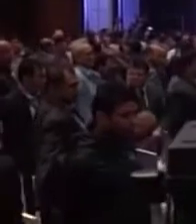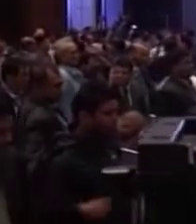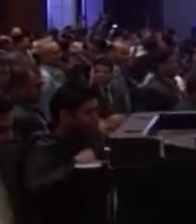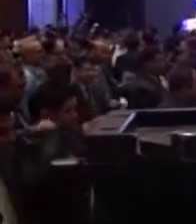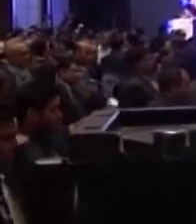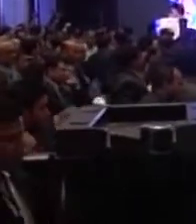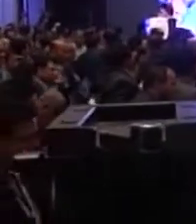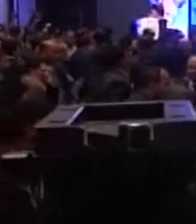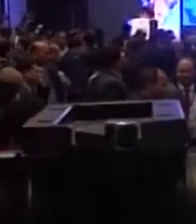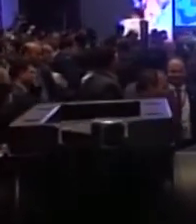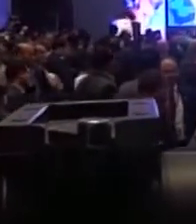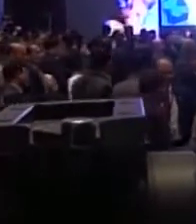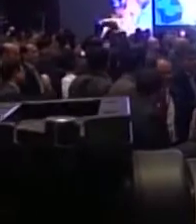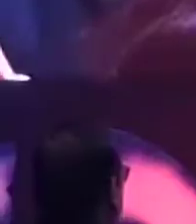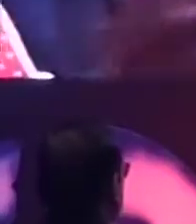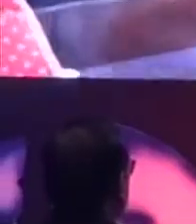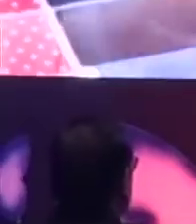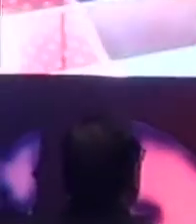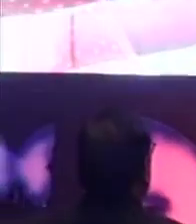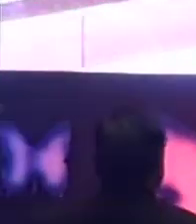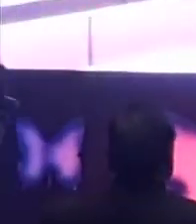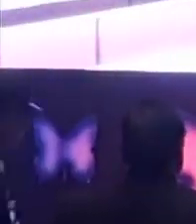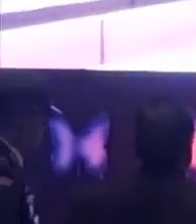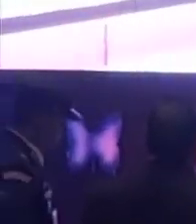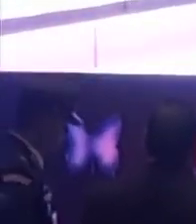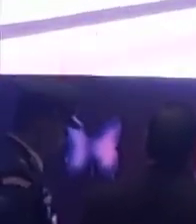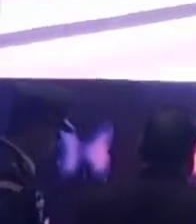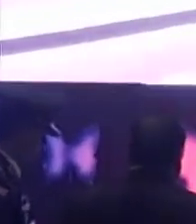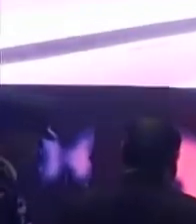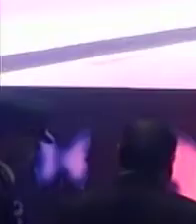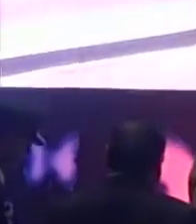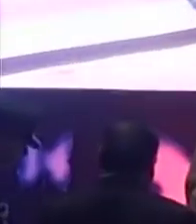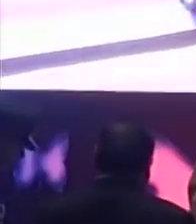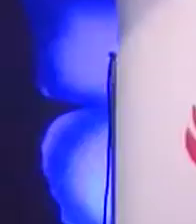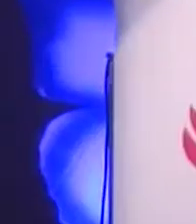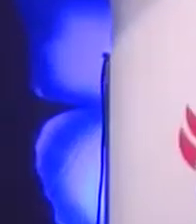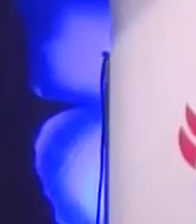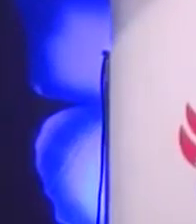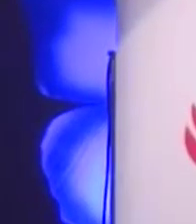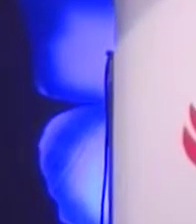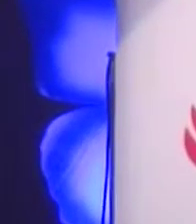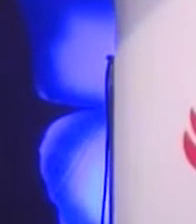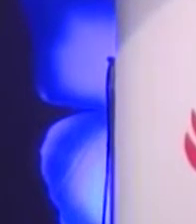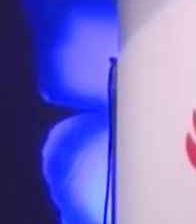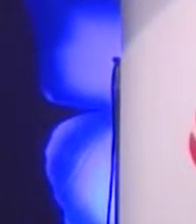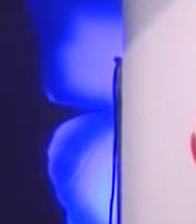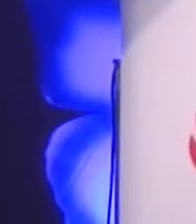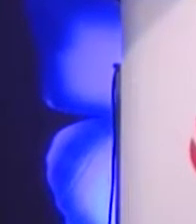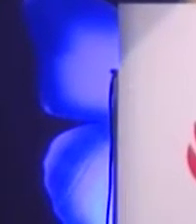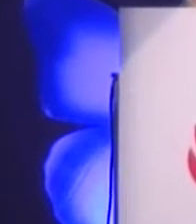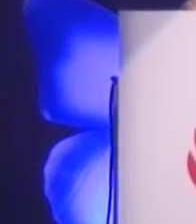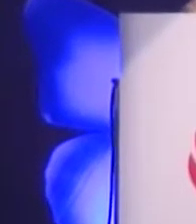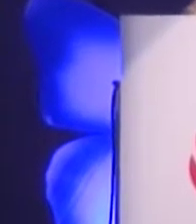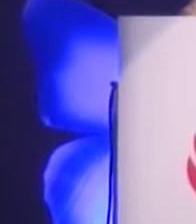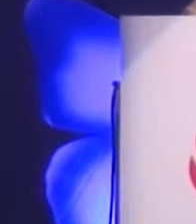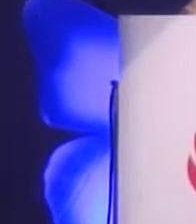चार दिनसम्म चल्ने सम्मेलनको उद्घाटन गर्दै राष्ट्रपति विद्यादेवी भण्डारीले गैर आवासीय नेपाली सङ्घले मातृभूमिप्रति देखाएको माया सद्भावलाई देश र